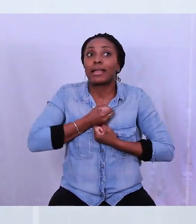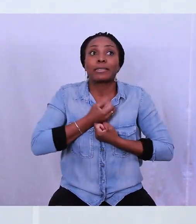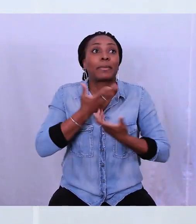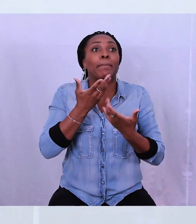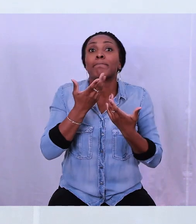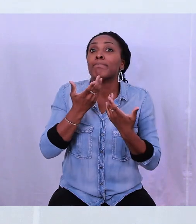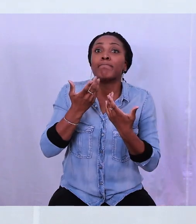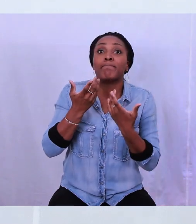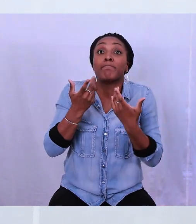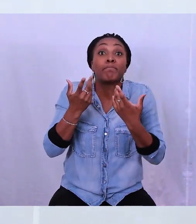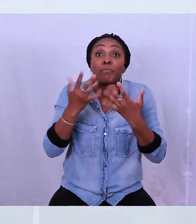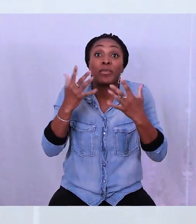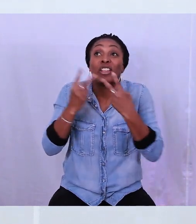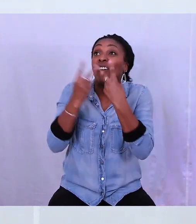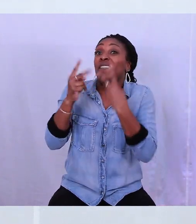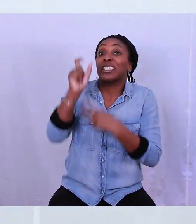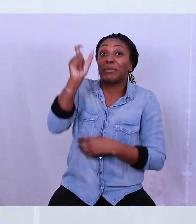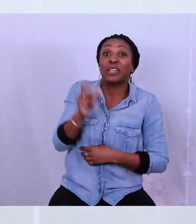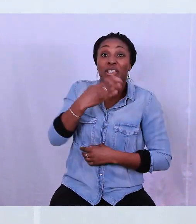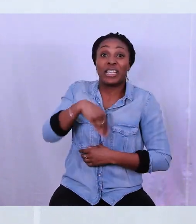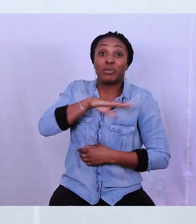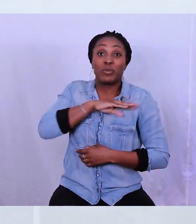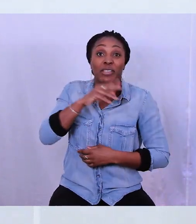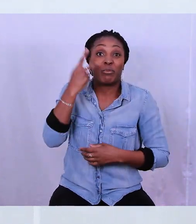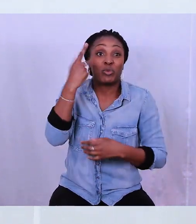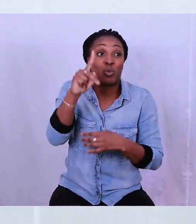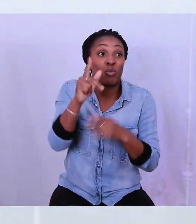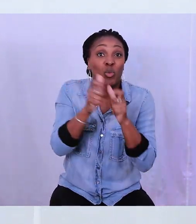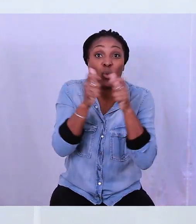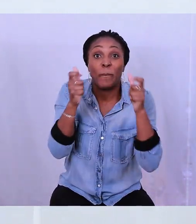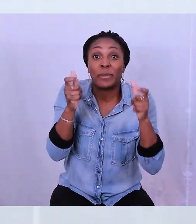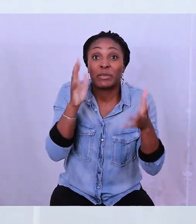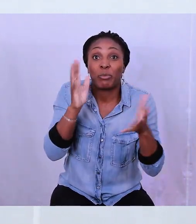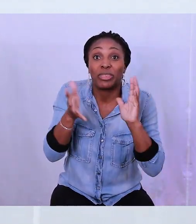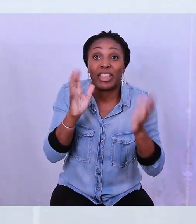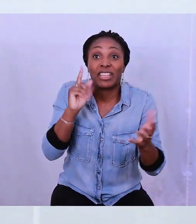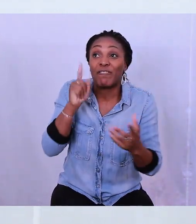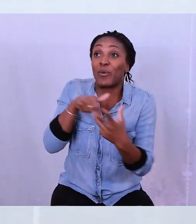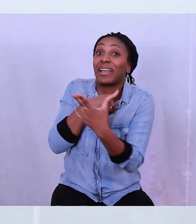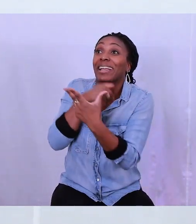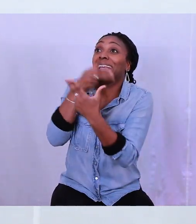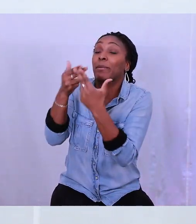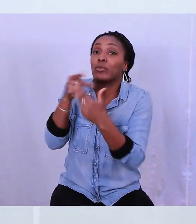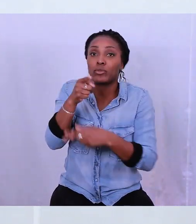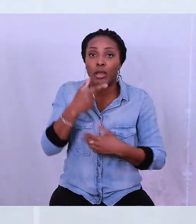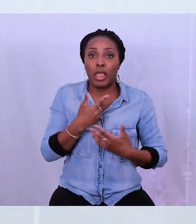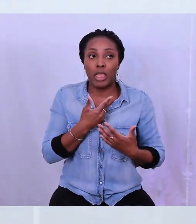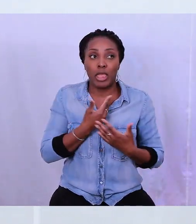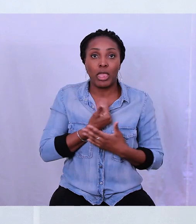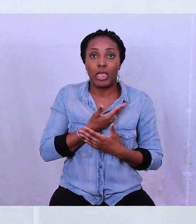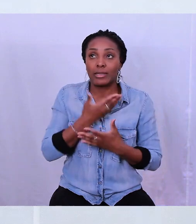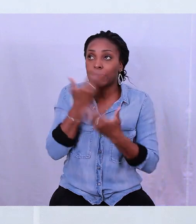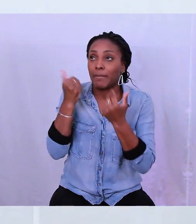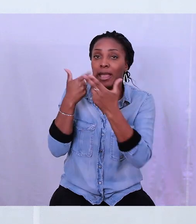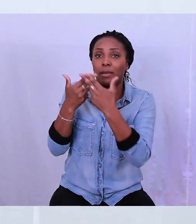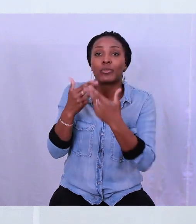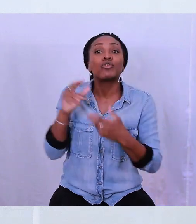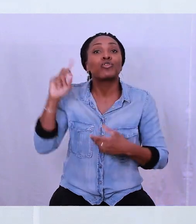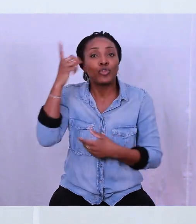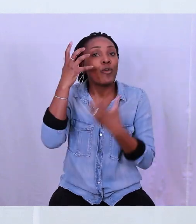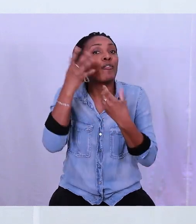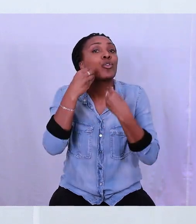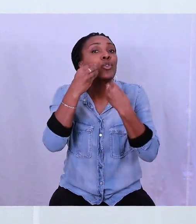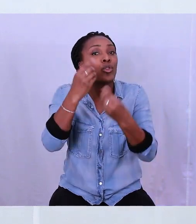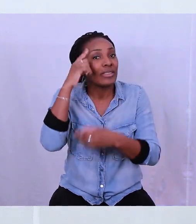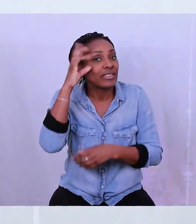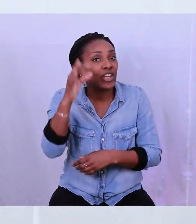un responsable dans ton entreprise. On attend de toi une réponse et tu ne sais pas. Sache que Dieu veut te communiquer,